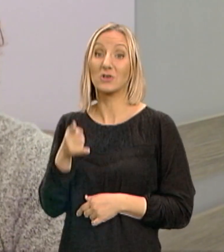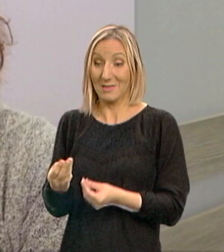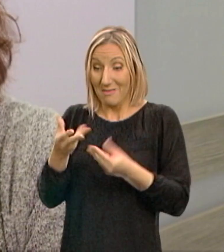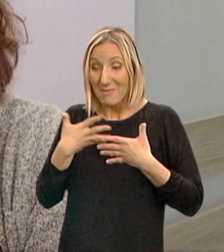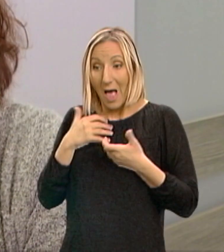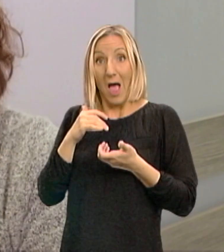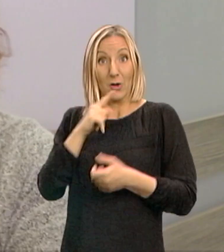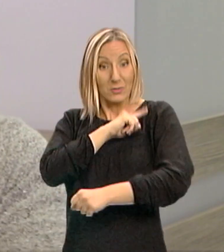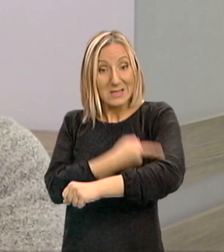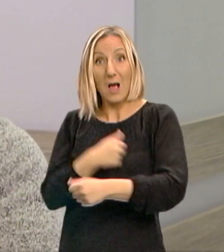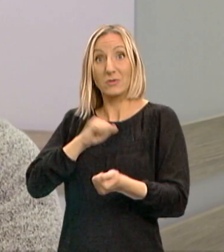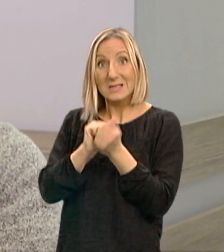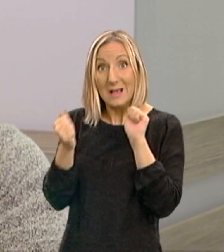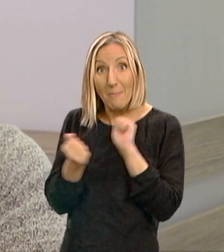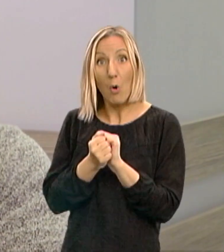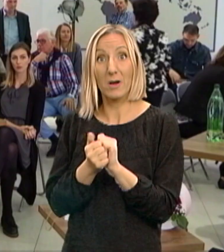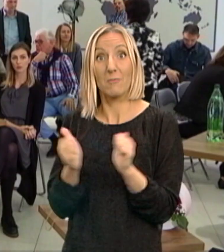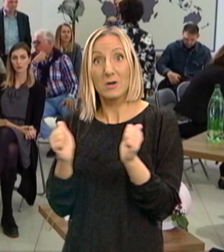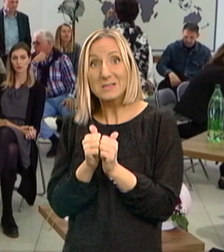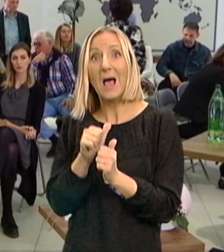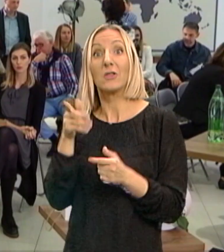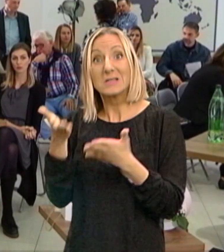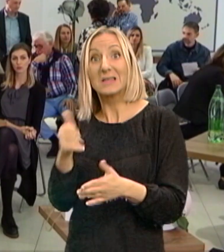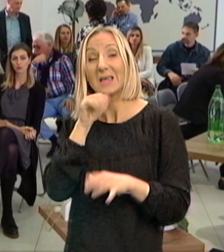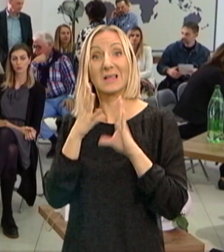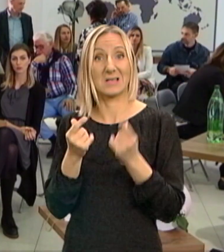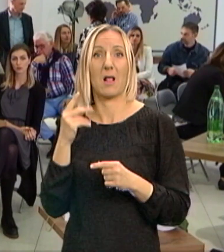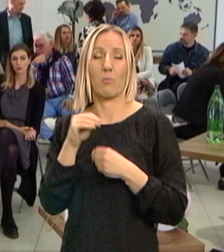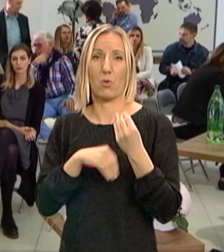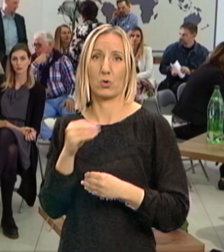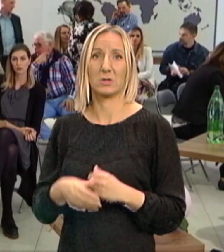zajedno. Koliko za njih, mislim, za čitavu porodicu.